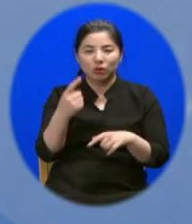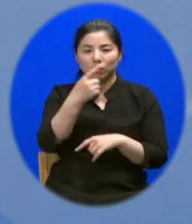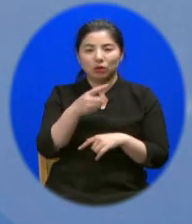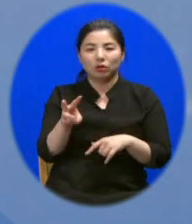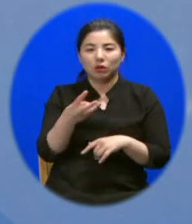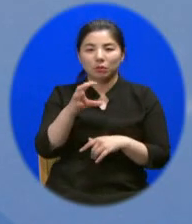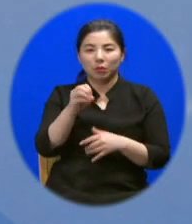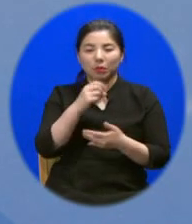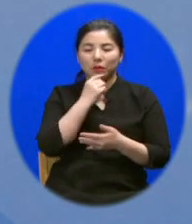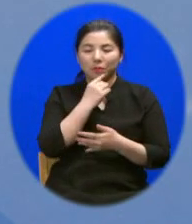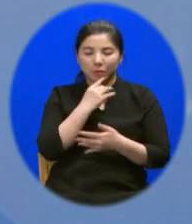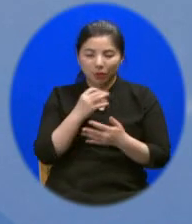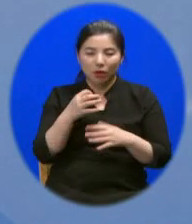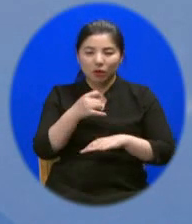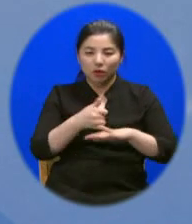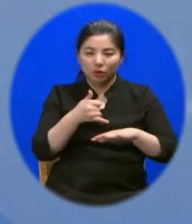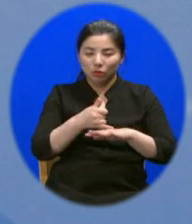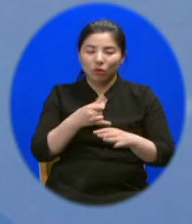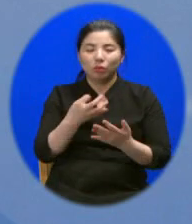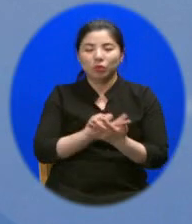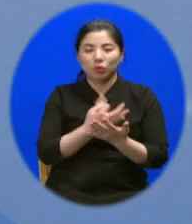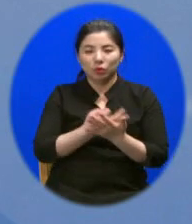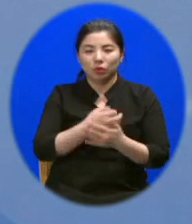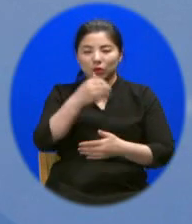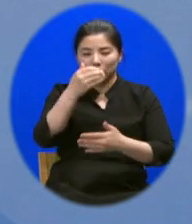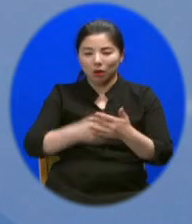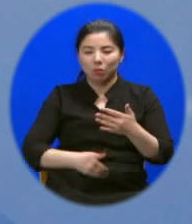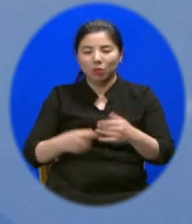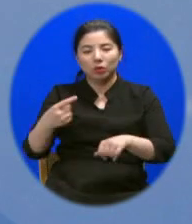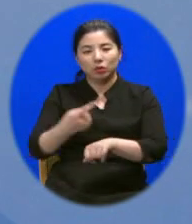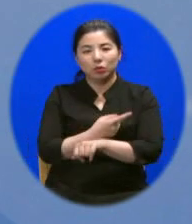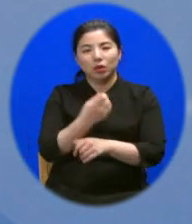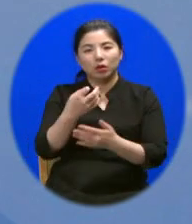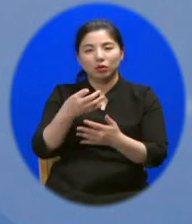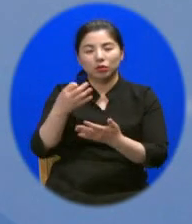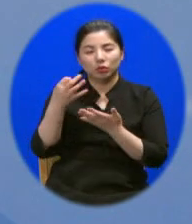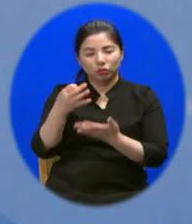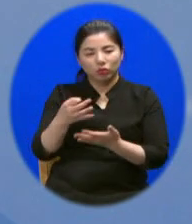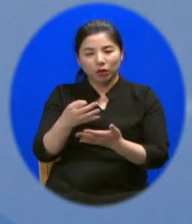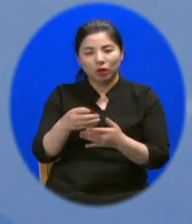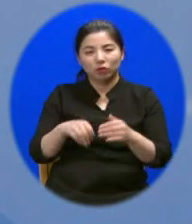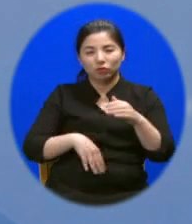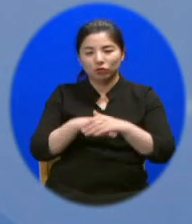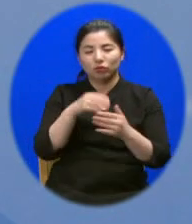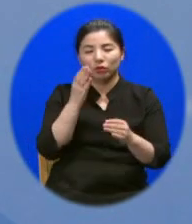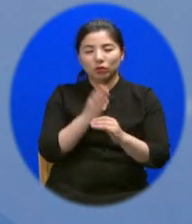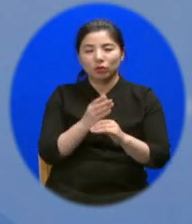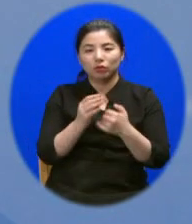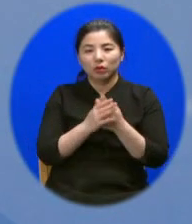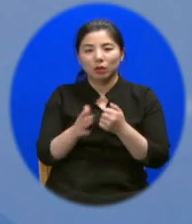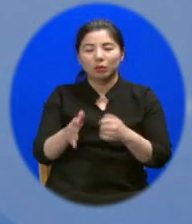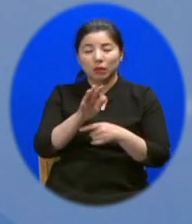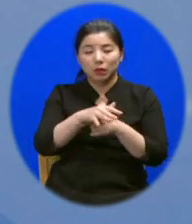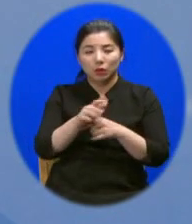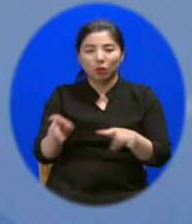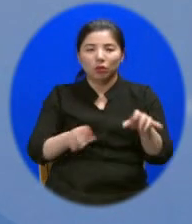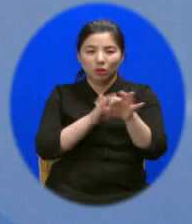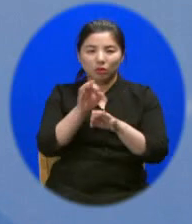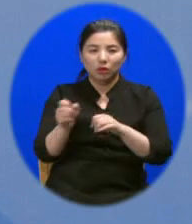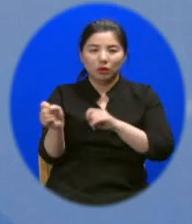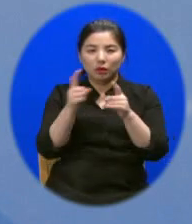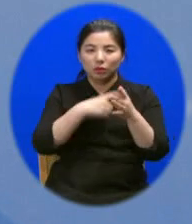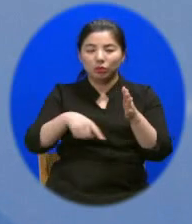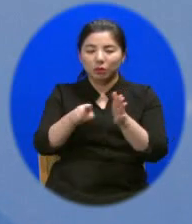3백만 원만 농업소득 이고 나머지는 농업의 소득으로 충당되고 있는 게 현실입니다 그래서 이 농촌 경제 살리기를